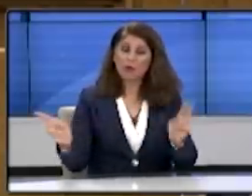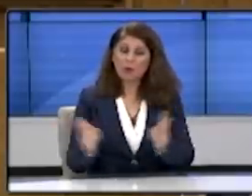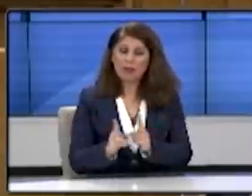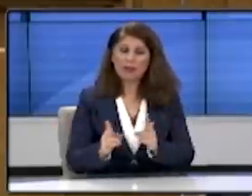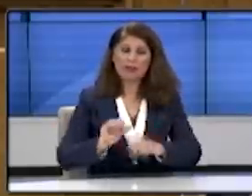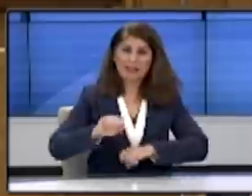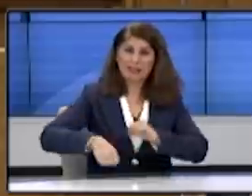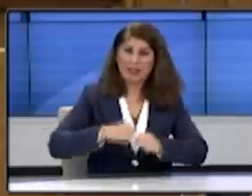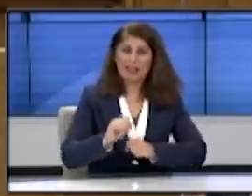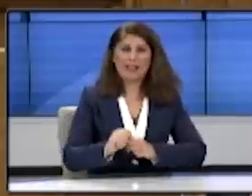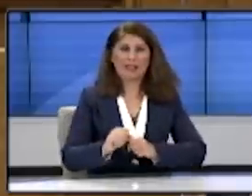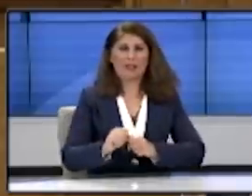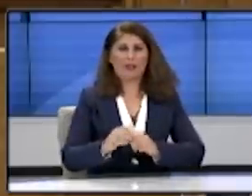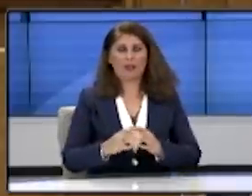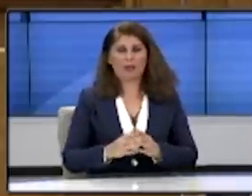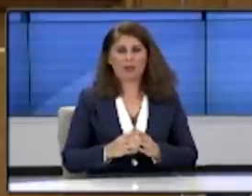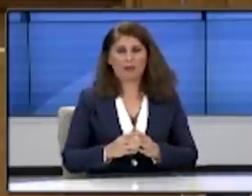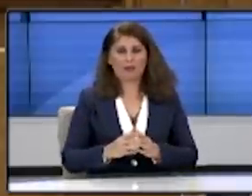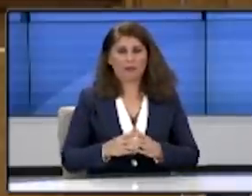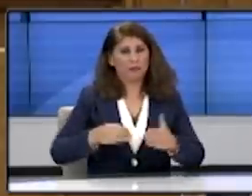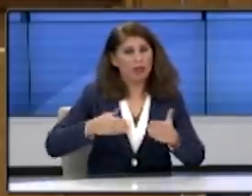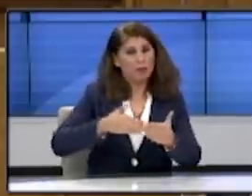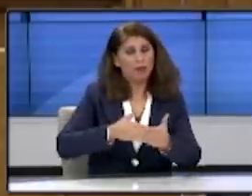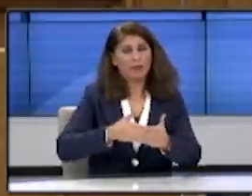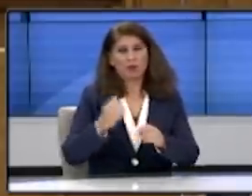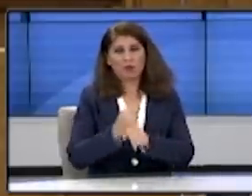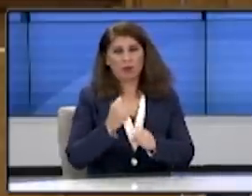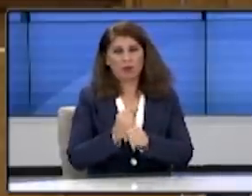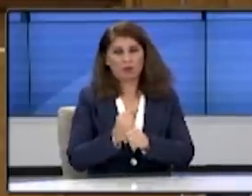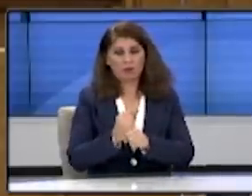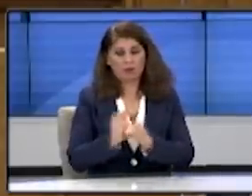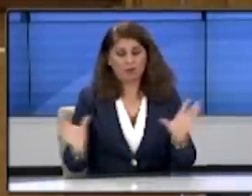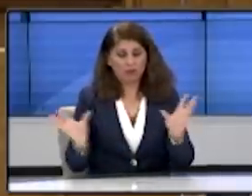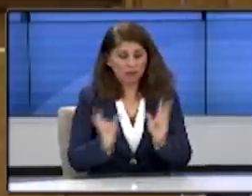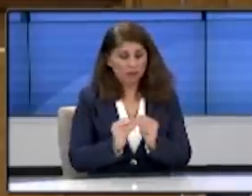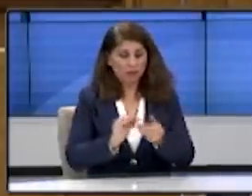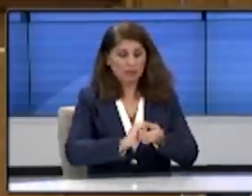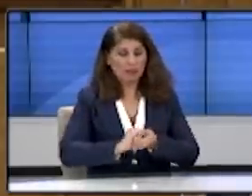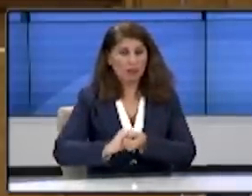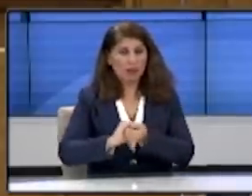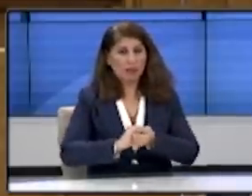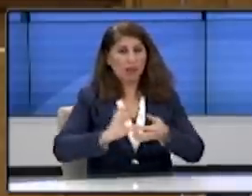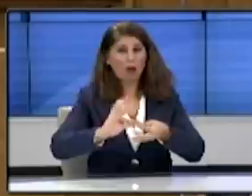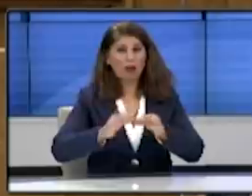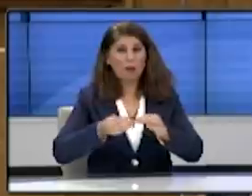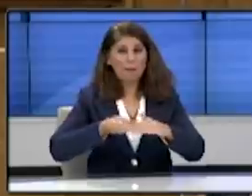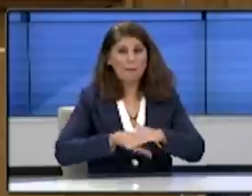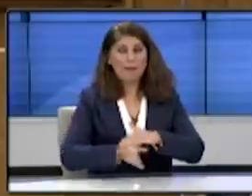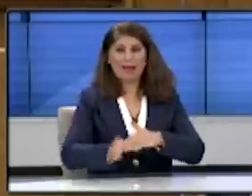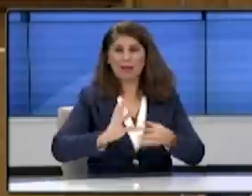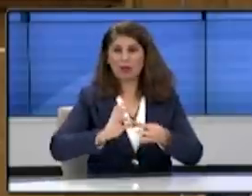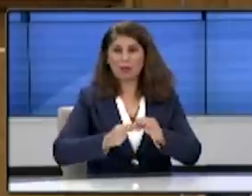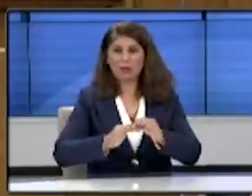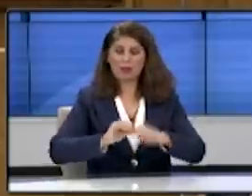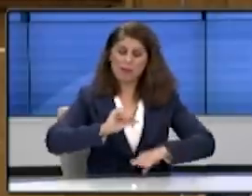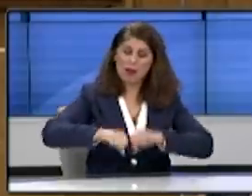περιορίζουν τη συνδικαλιστική δραστηριότητα, εμποδίζοντας τους εργαζόμενους συλλογικά οργανωμένα μέσα από τα σωματεία τους να παλεύουν,